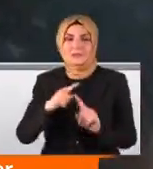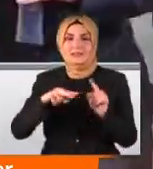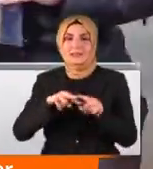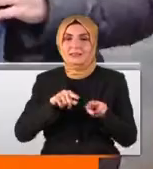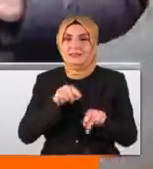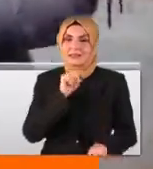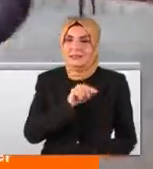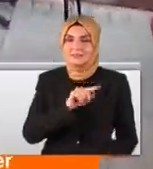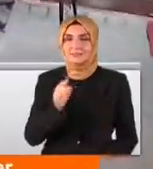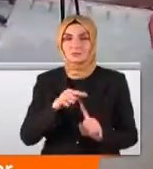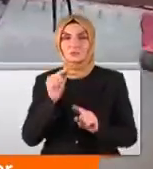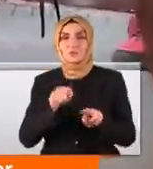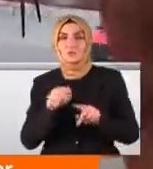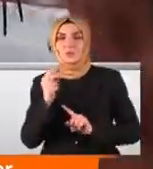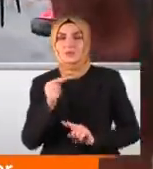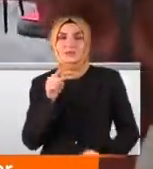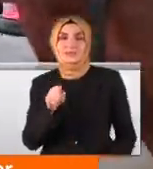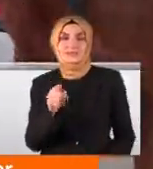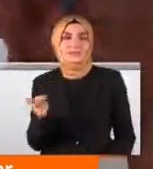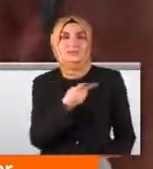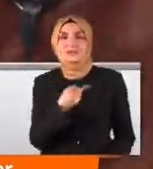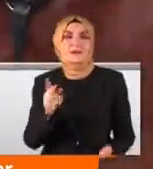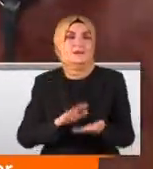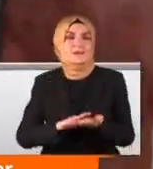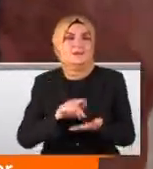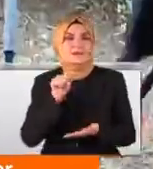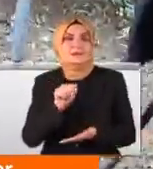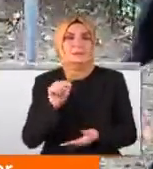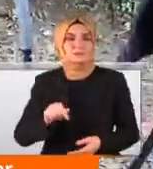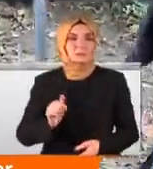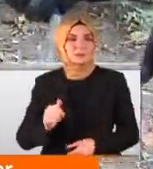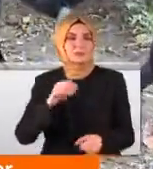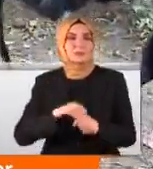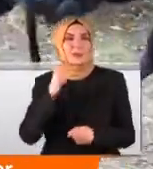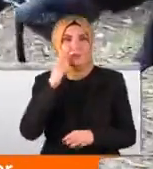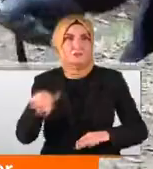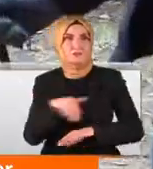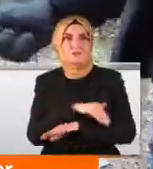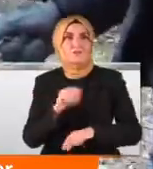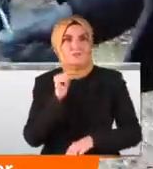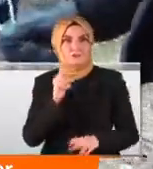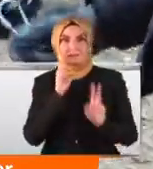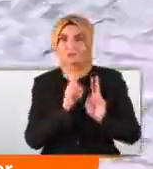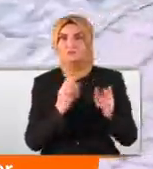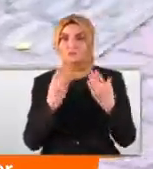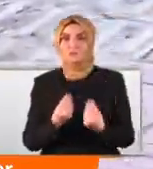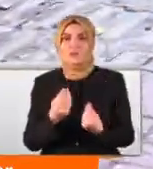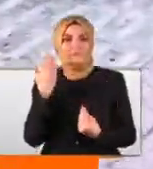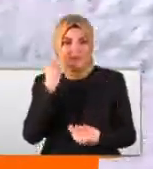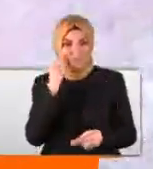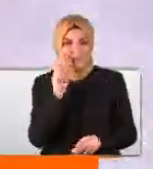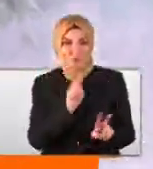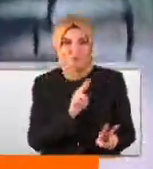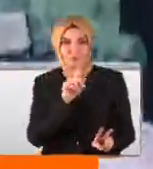güzel. Bu iki arkadaş bugünlerde Ankara sokaklarında daha sık görünecekler. Hiç böyle sokakta gezerken at görmüş müydünüz? Görmemiştim.